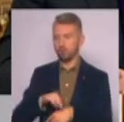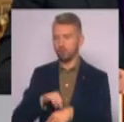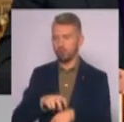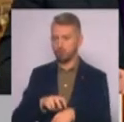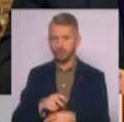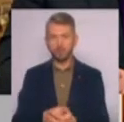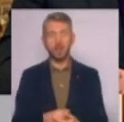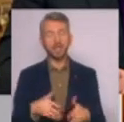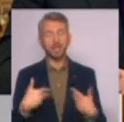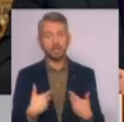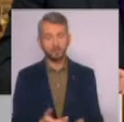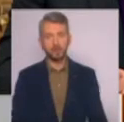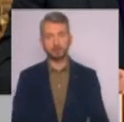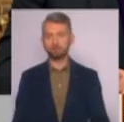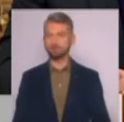Здравствуйте. Добрий